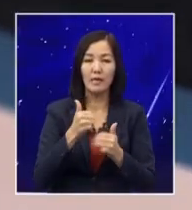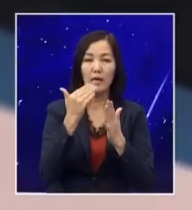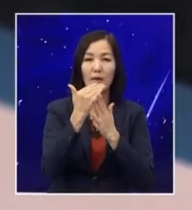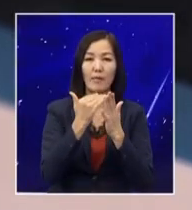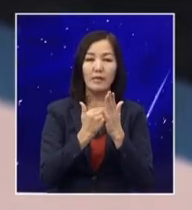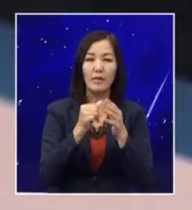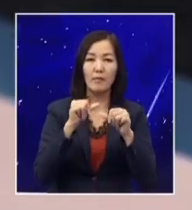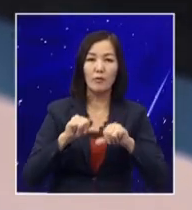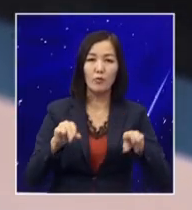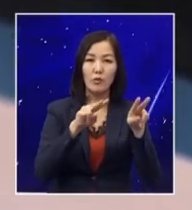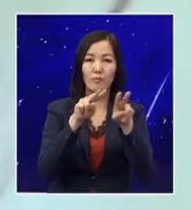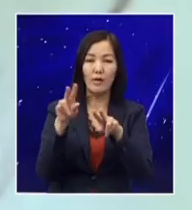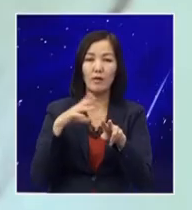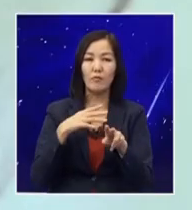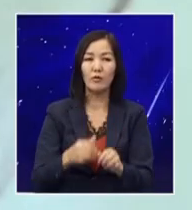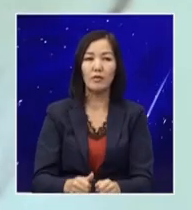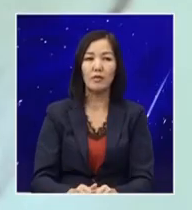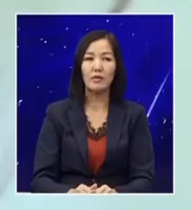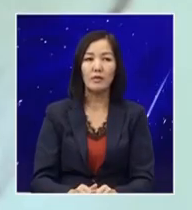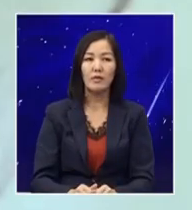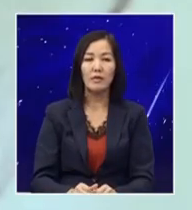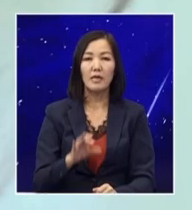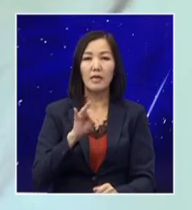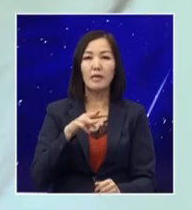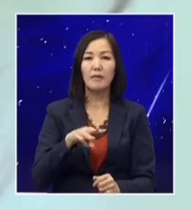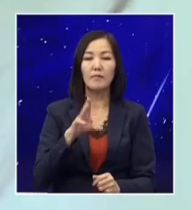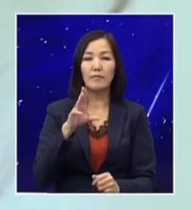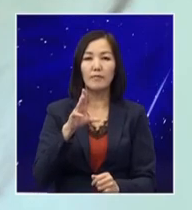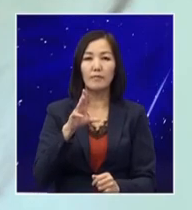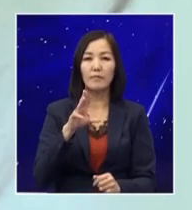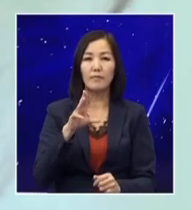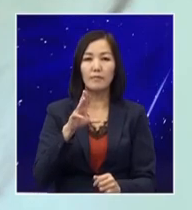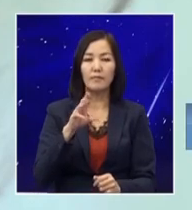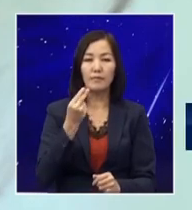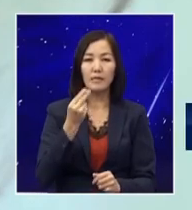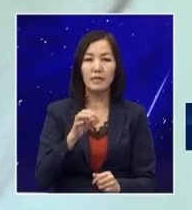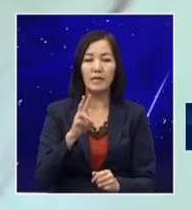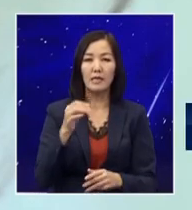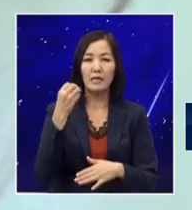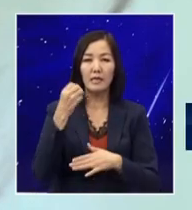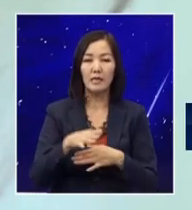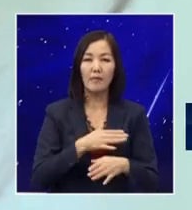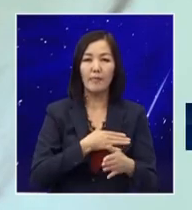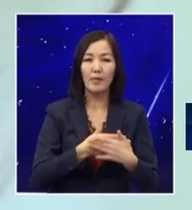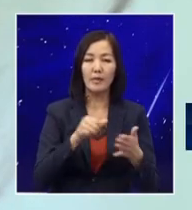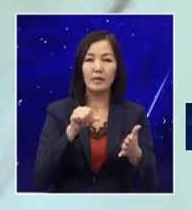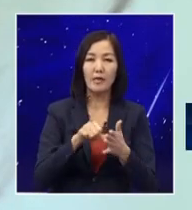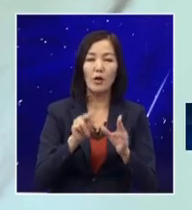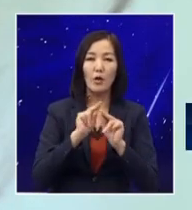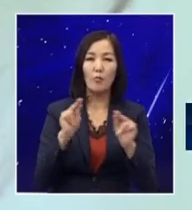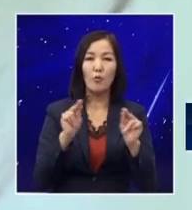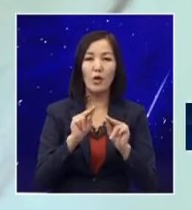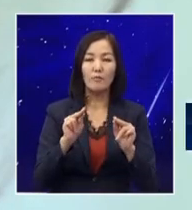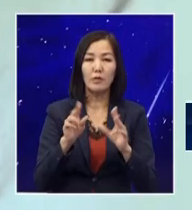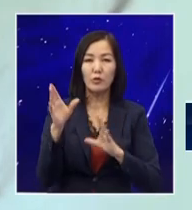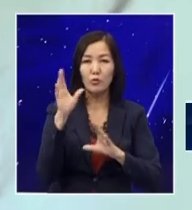бойынша төрешілер бақылап отырған. Game Center деген сайт платформасында өтіп, оқушылар белсенді қатысты. Мұғалімдер, ұстаздар